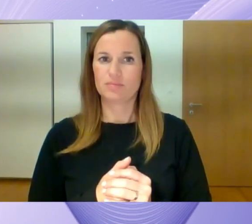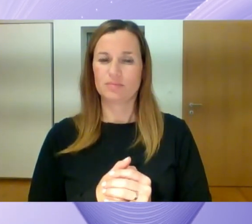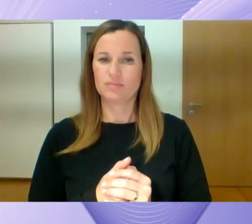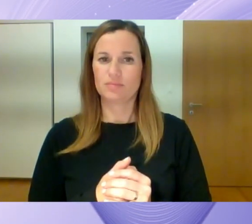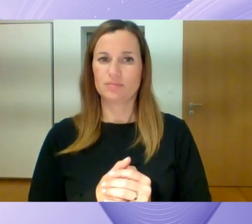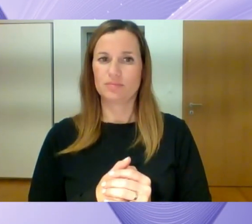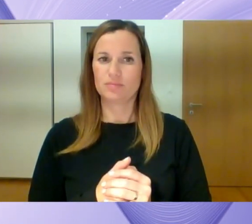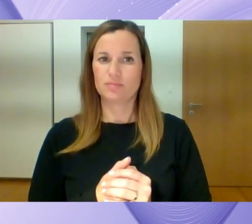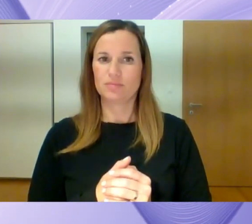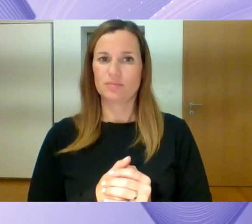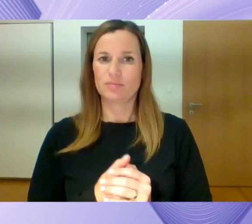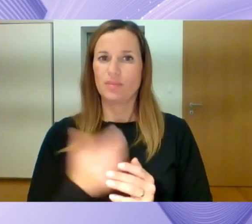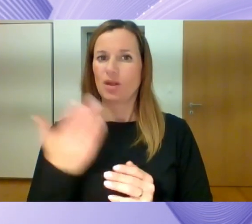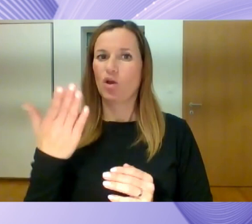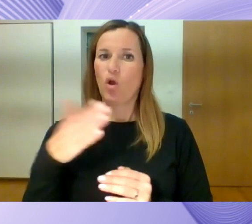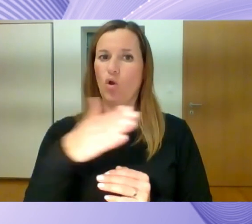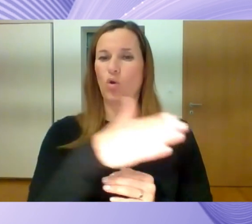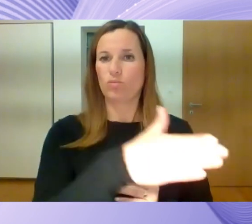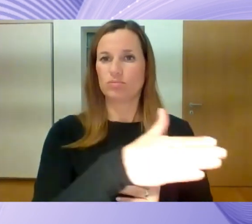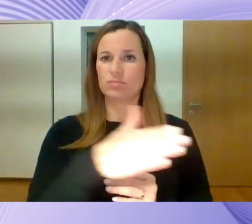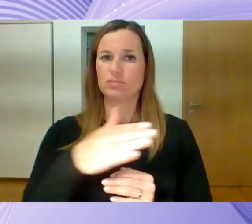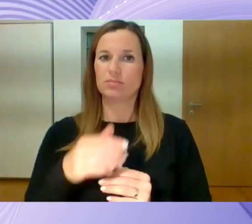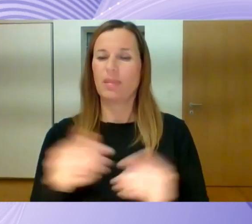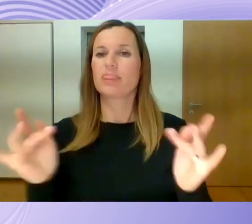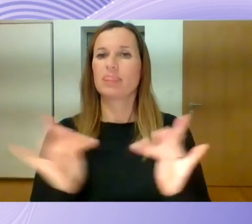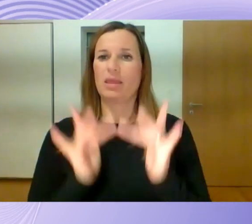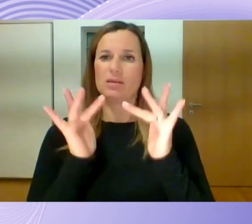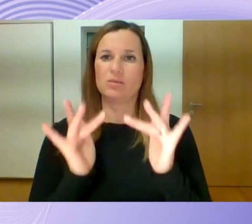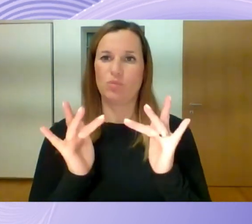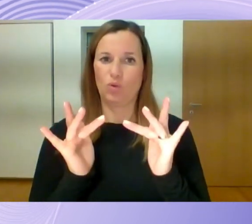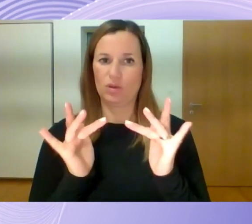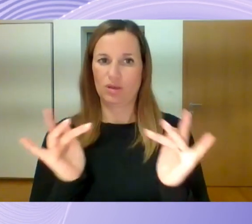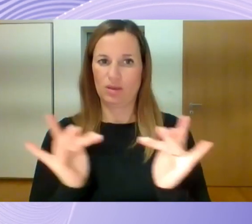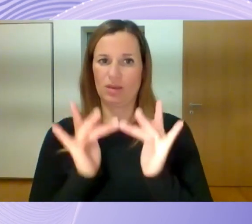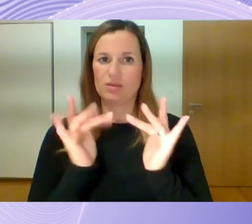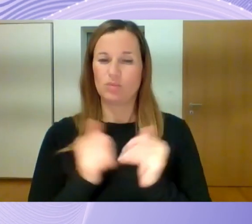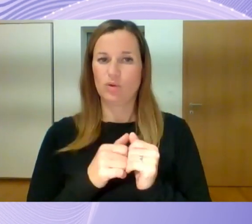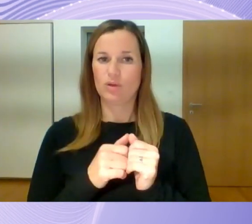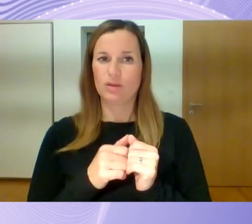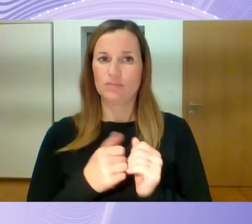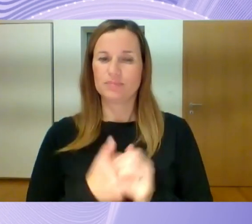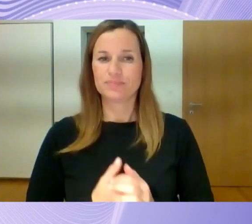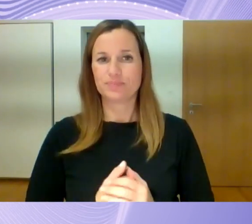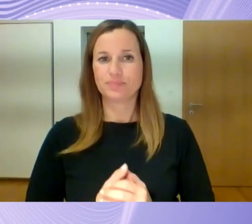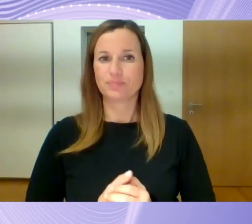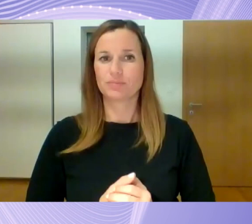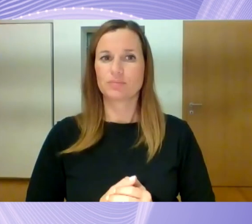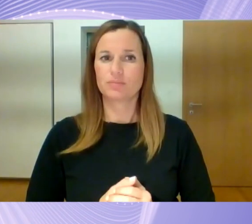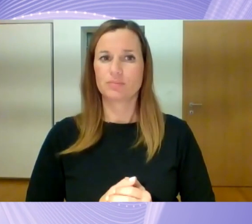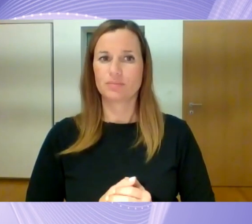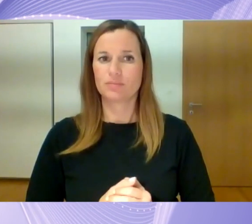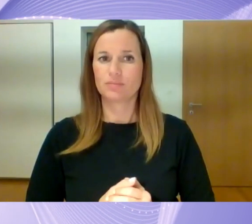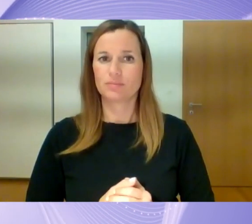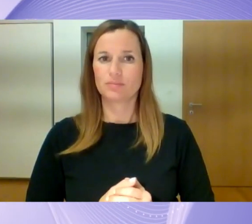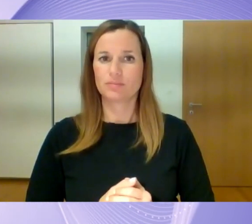Takole zdaj pa približujemo še koleno, pa dol. Pa dajva še drugo roko na